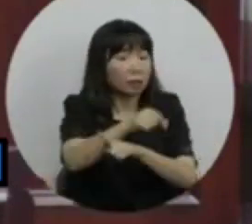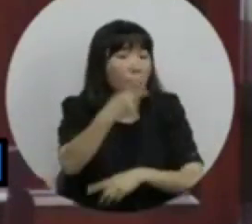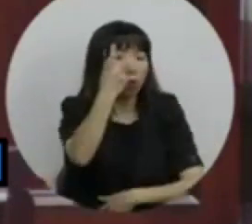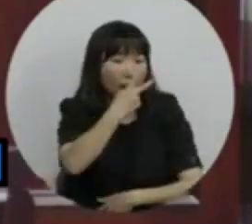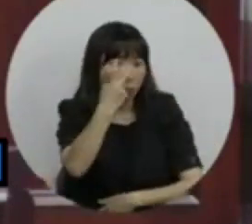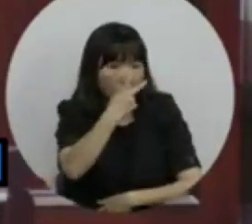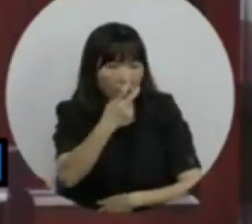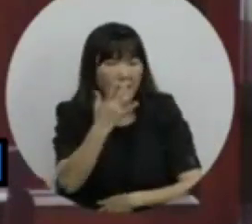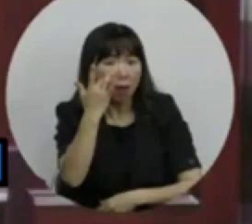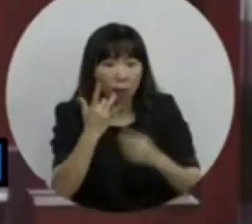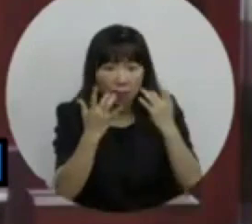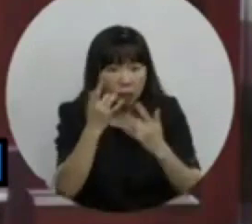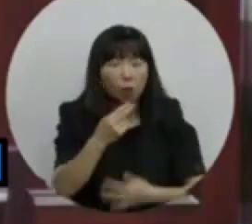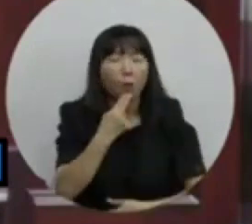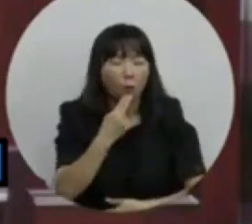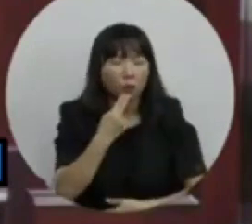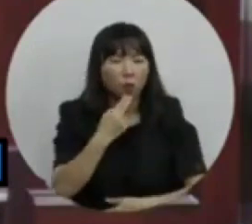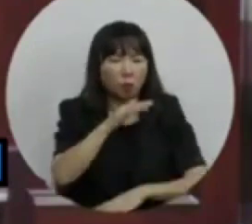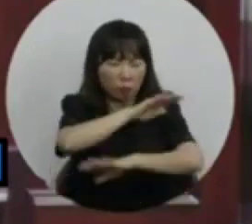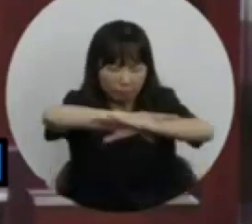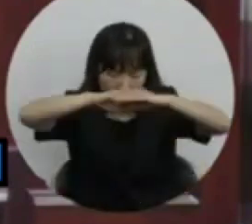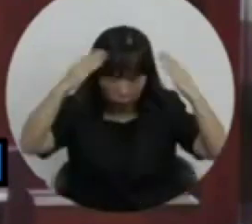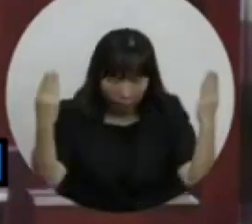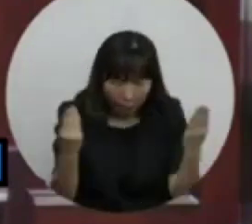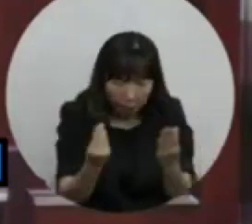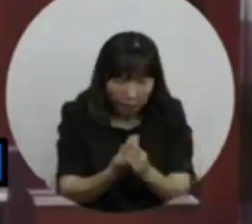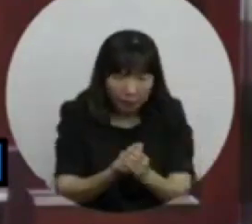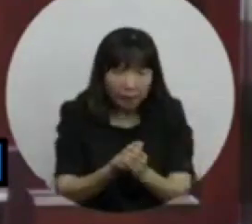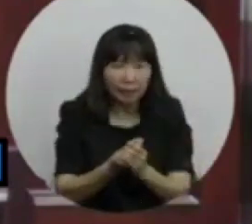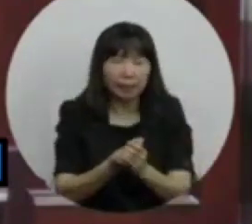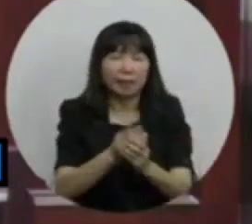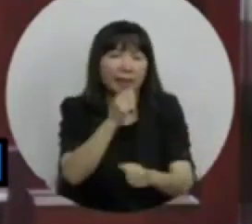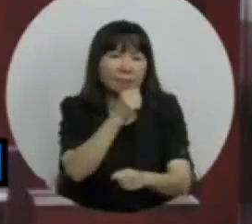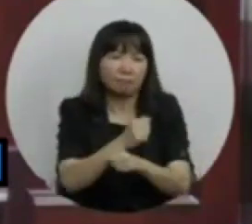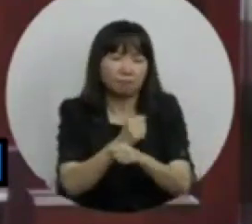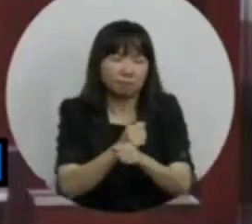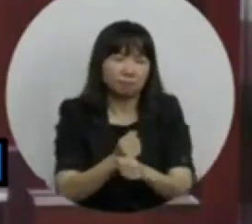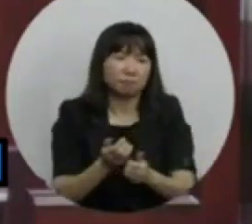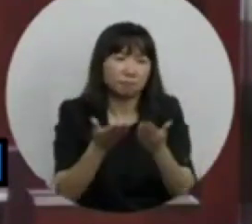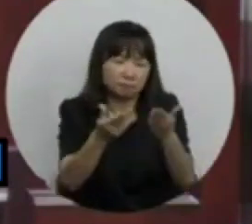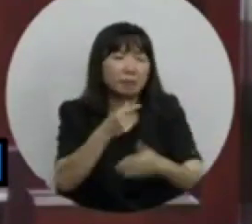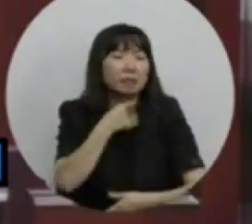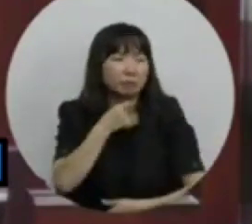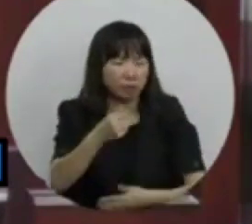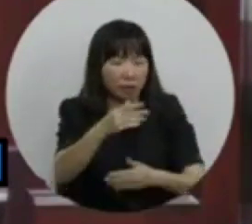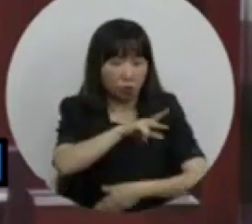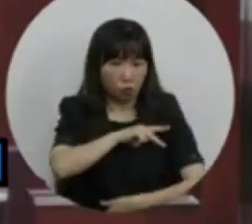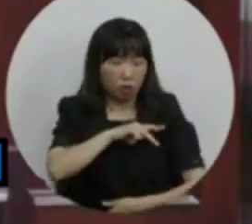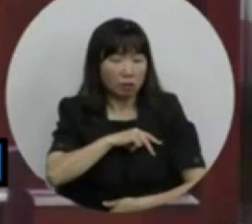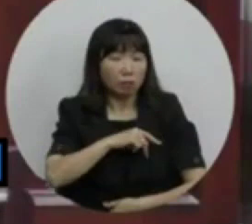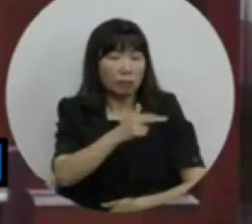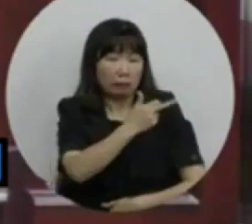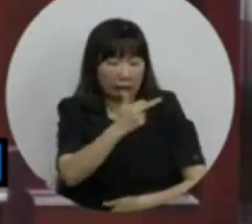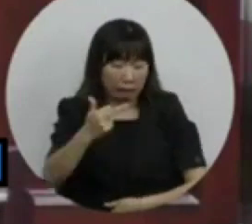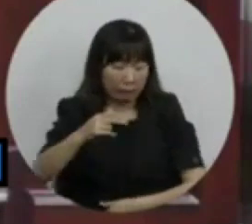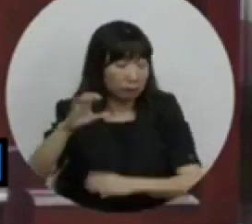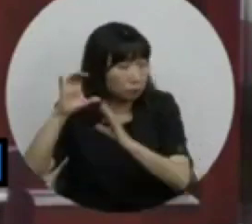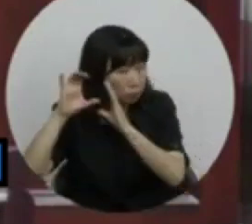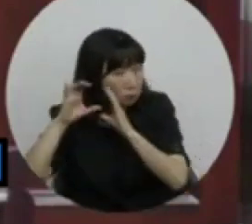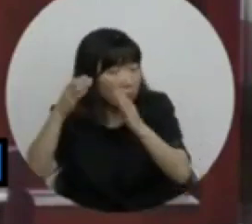없도록 수감에 만전을 기하겠습니다. 위원님들이 고견에 귀 기울여 시정에